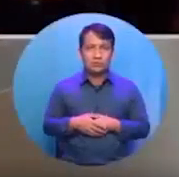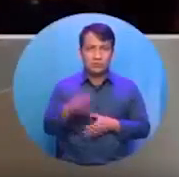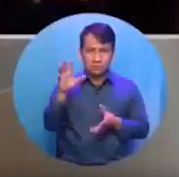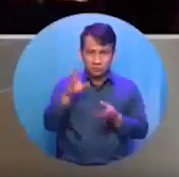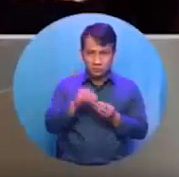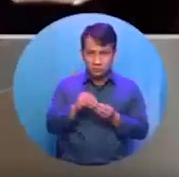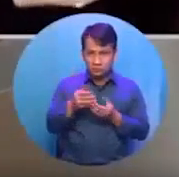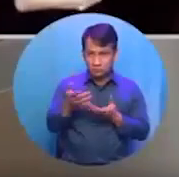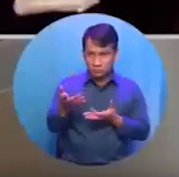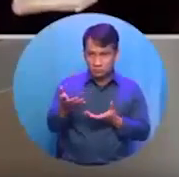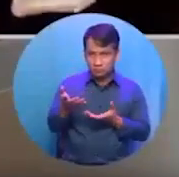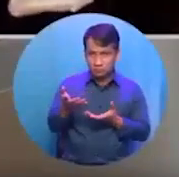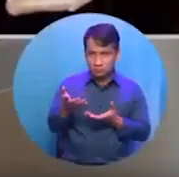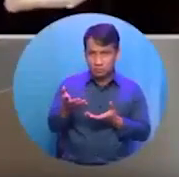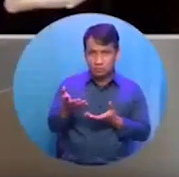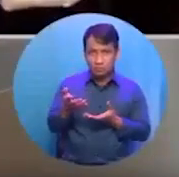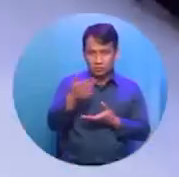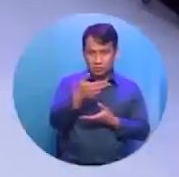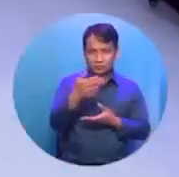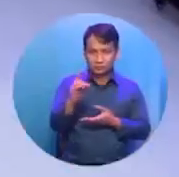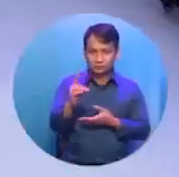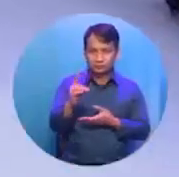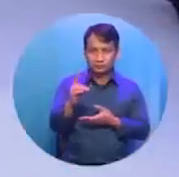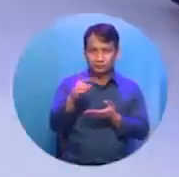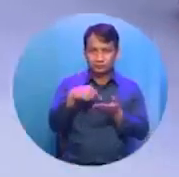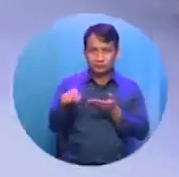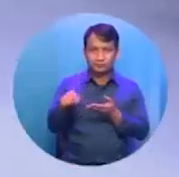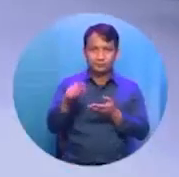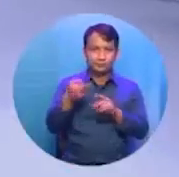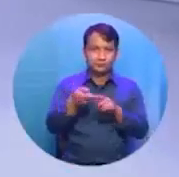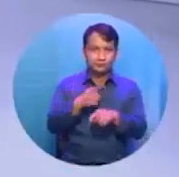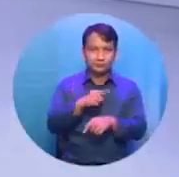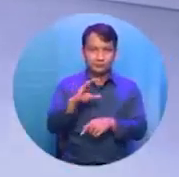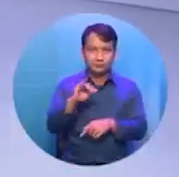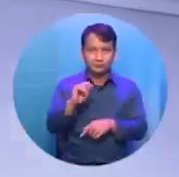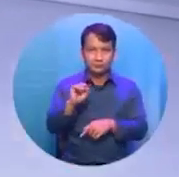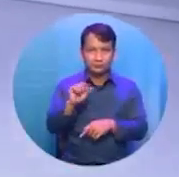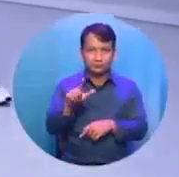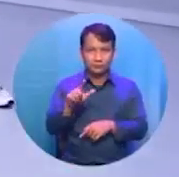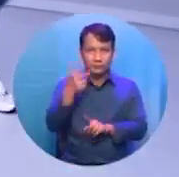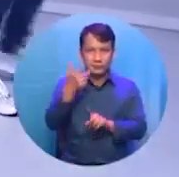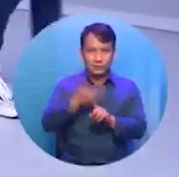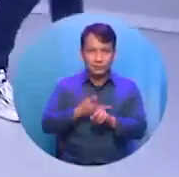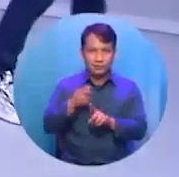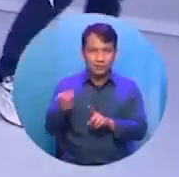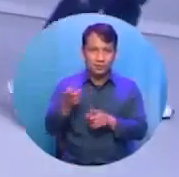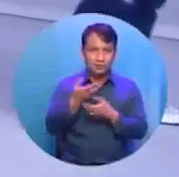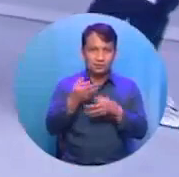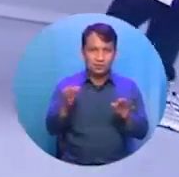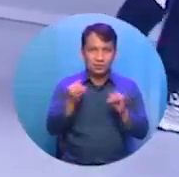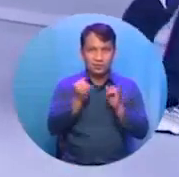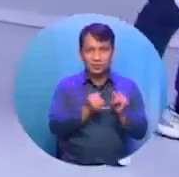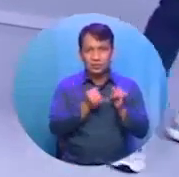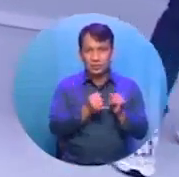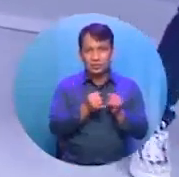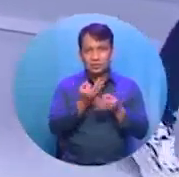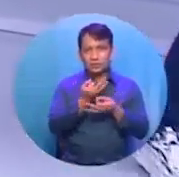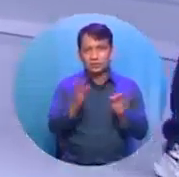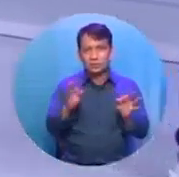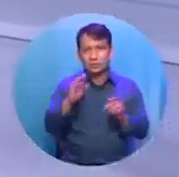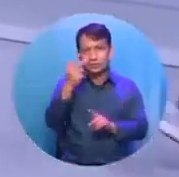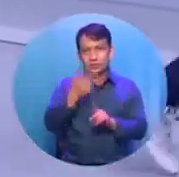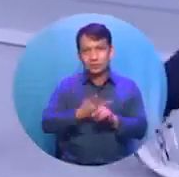kayong HD na pay TV mula Signal. 3 months free installation, tapos libre ng 3